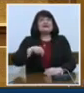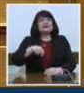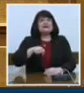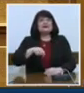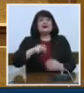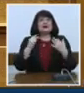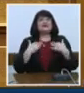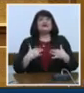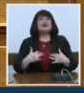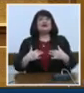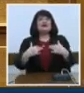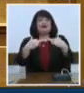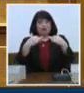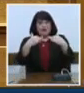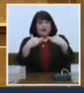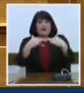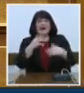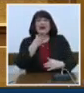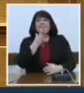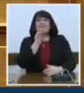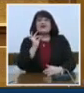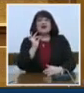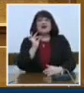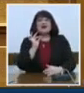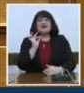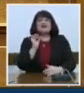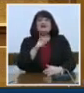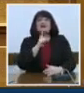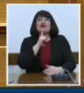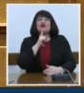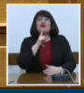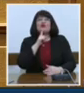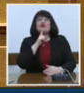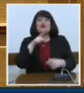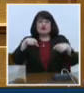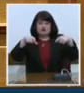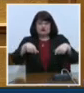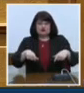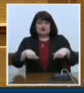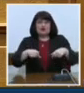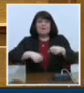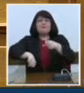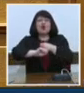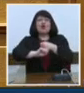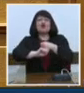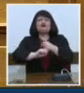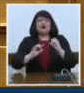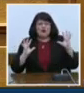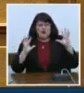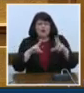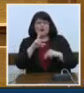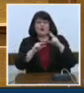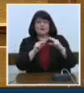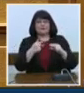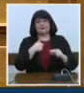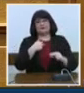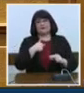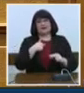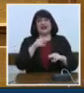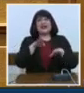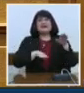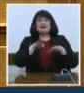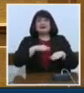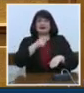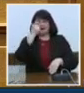Βουλή θα προσομοιάζει με κερκίδα ποδοσφαιρικού αγώνα Τρίτης Εθνικής. Είναι στο χέρι όλων μας αυτό να μην